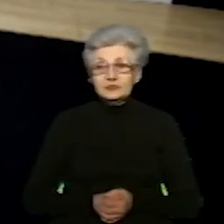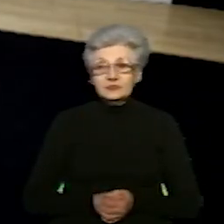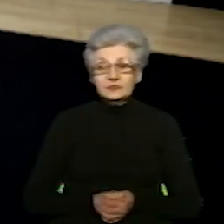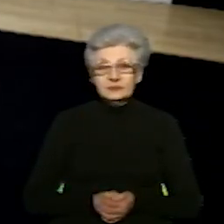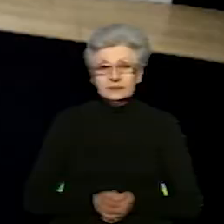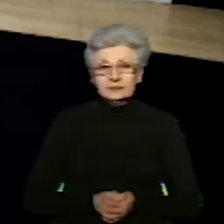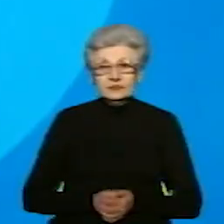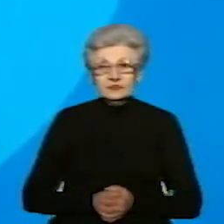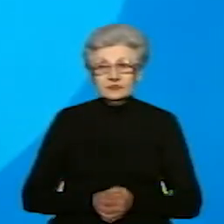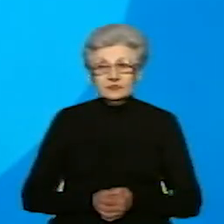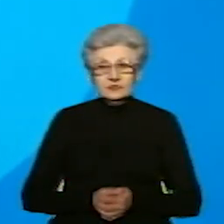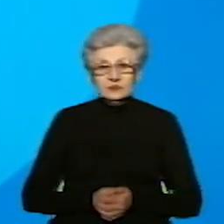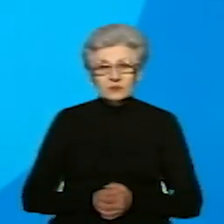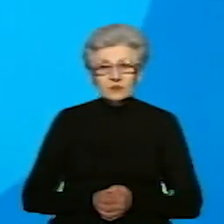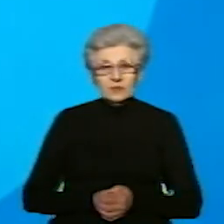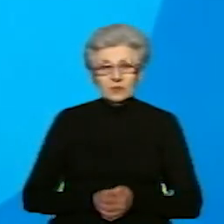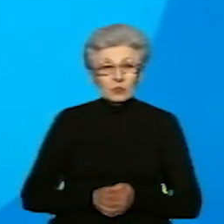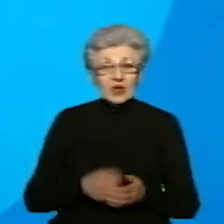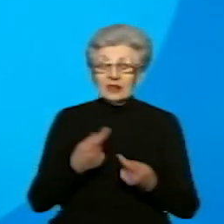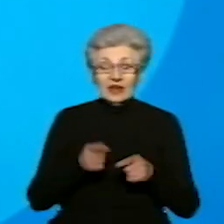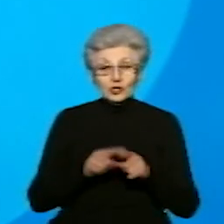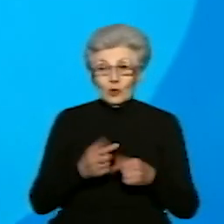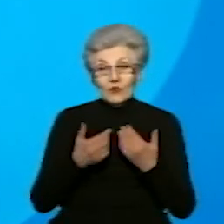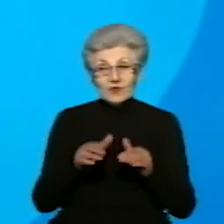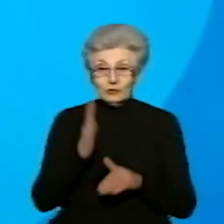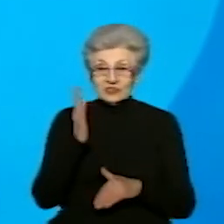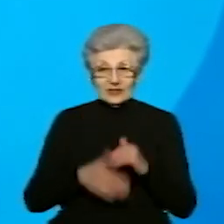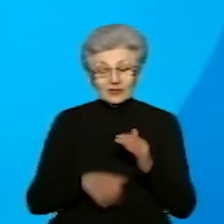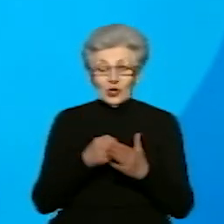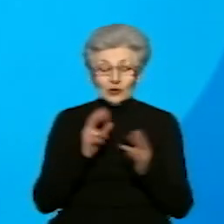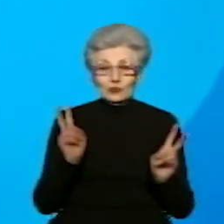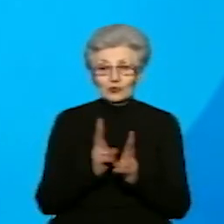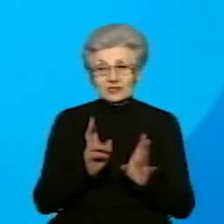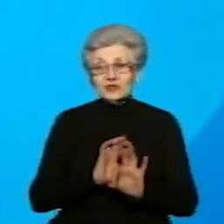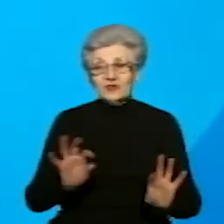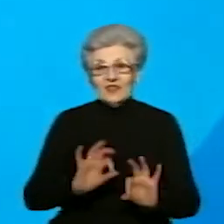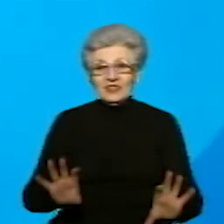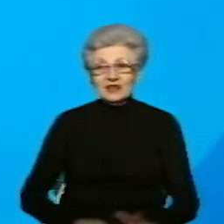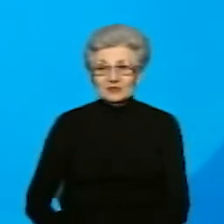Суспільному. На цьому випуск завершено. До зустрічі в ефірі.